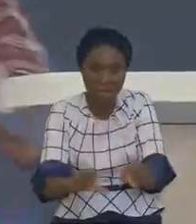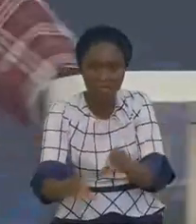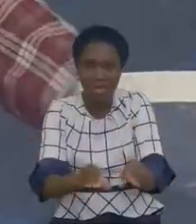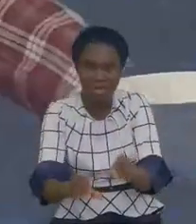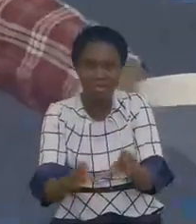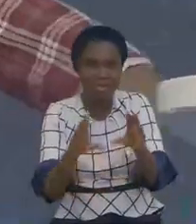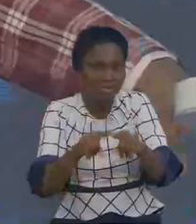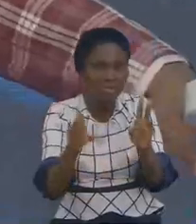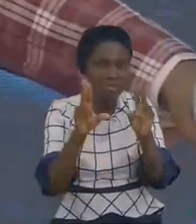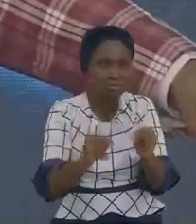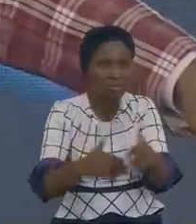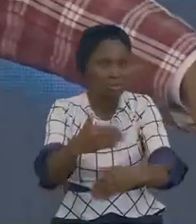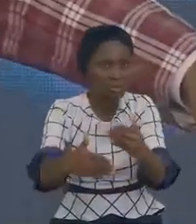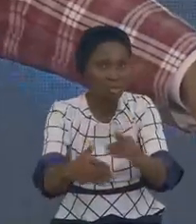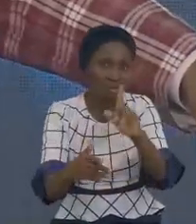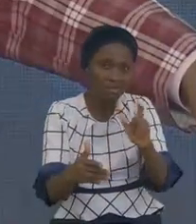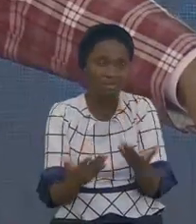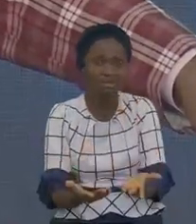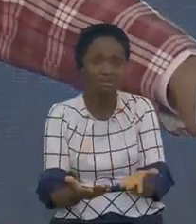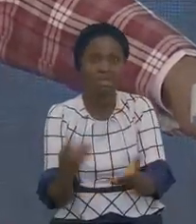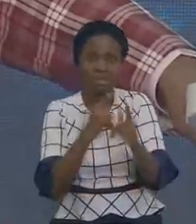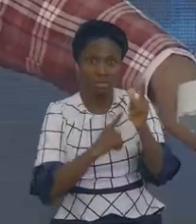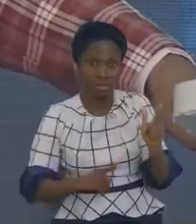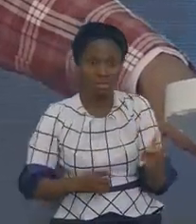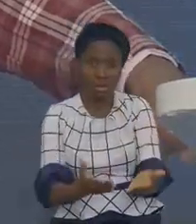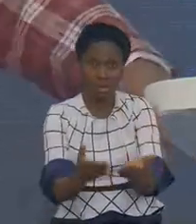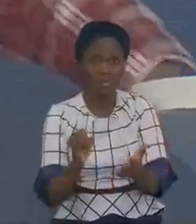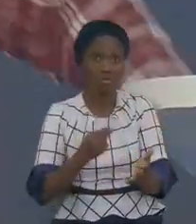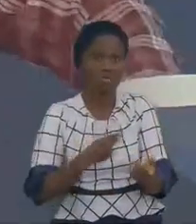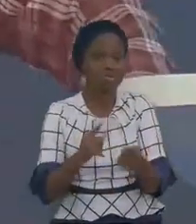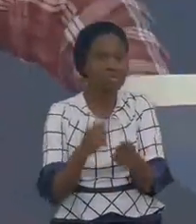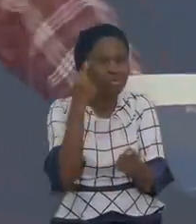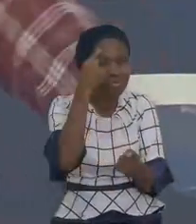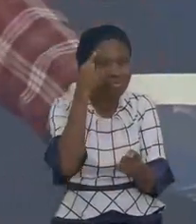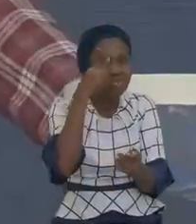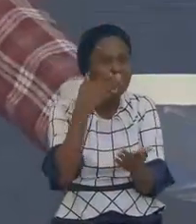Le Seigneur veut que nous réfléchissions sérieusement sur l'état de notre vie.